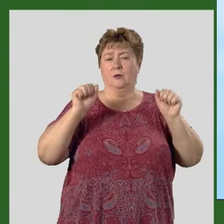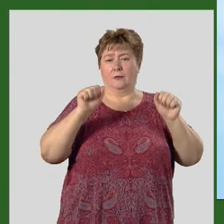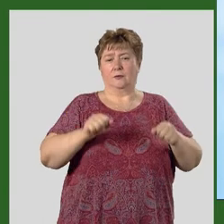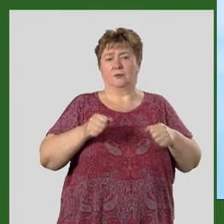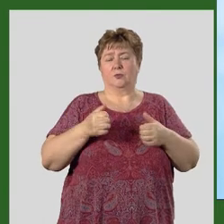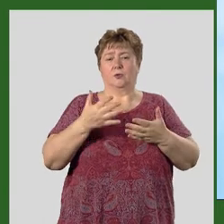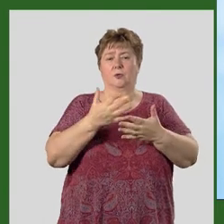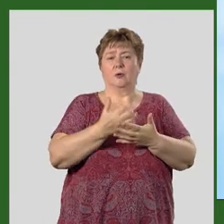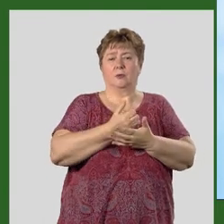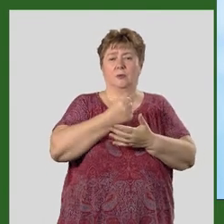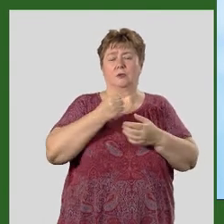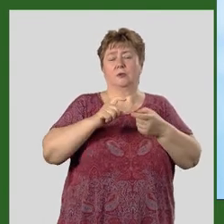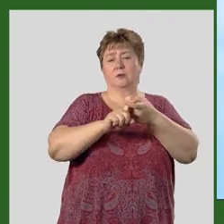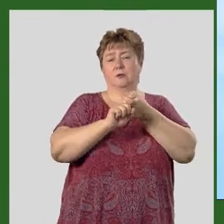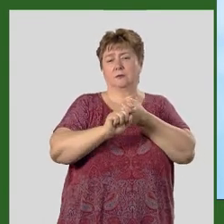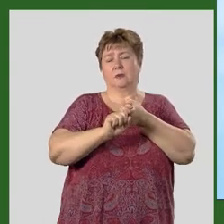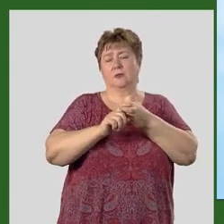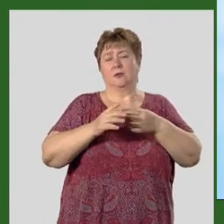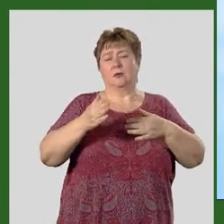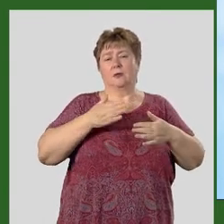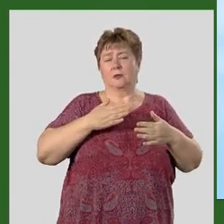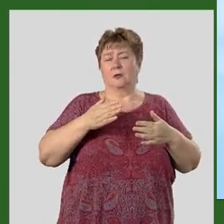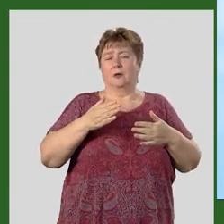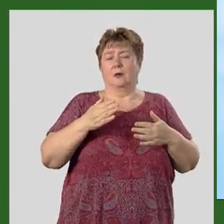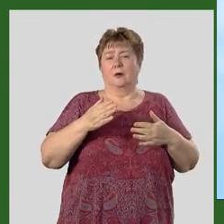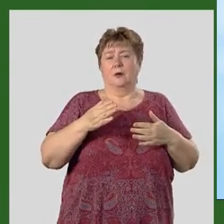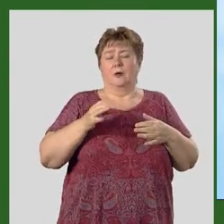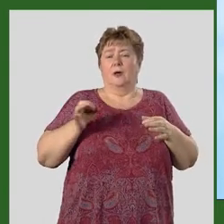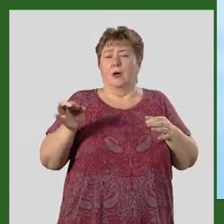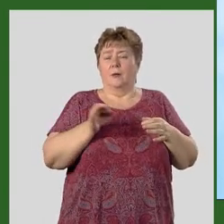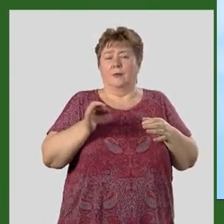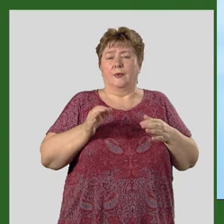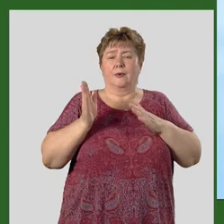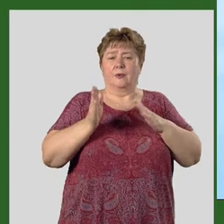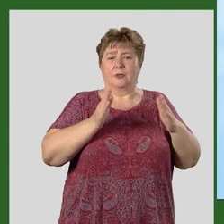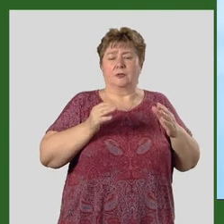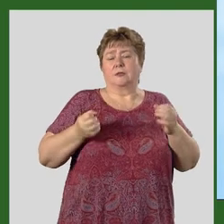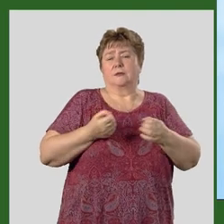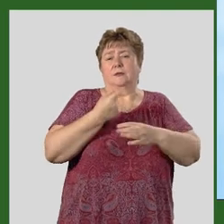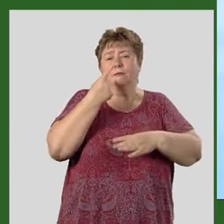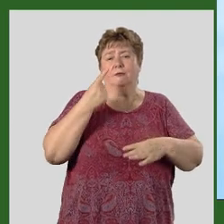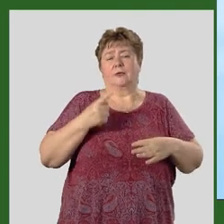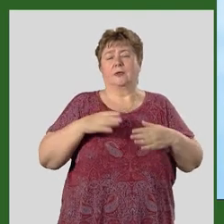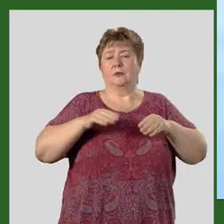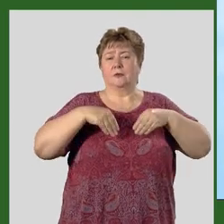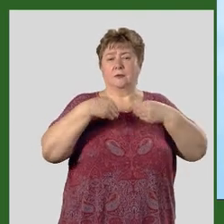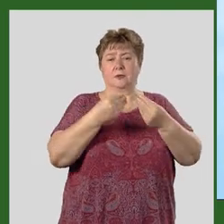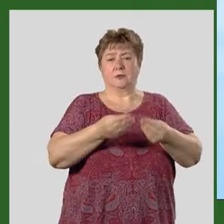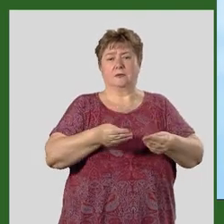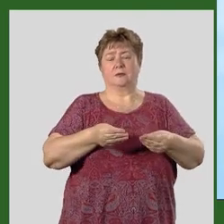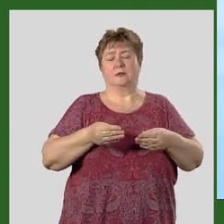возможности определения взаимодействия, взаимосвязей объектов, процессов и явлений